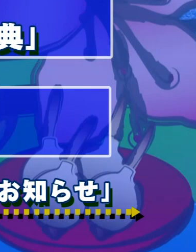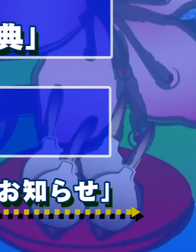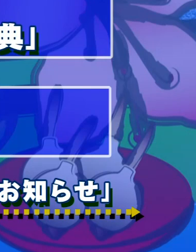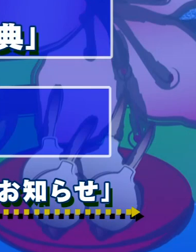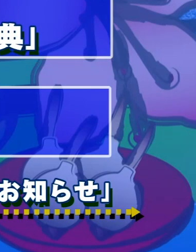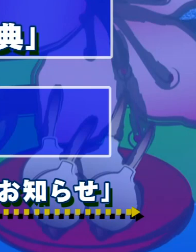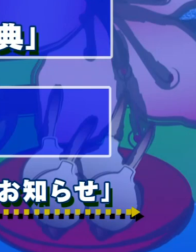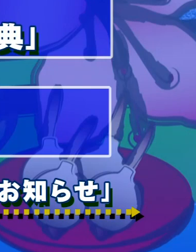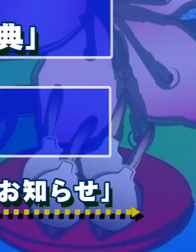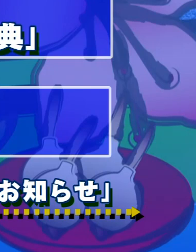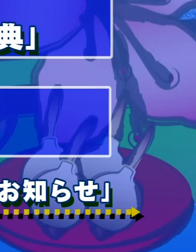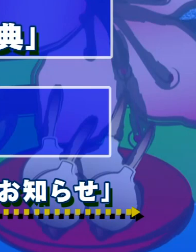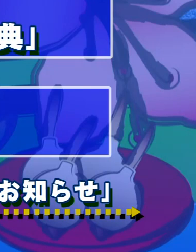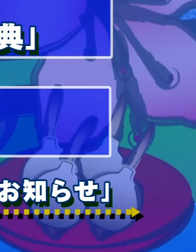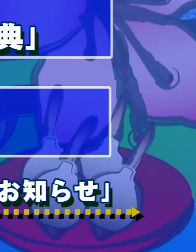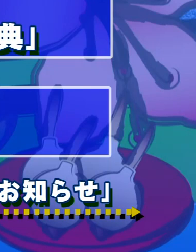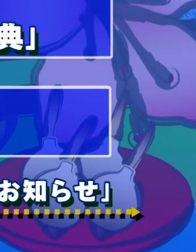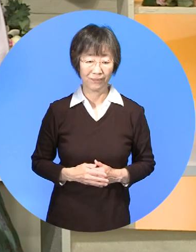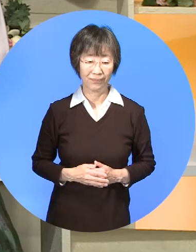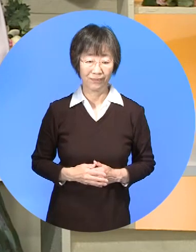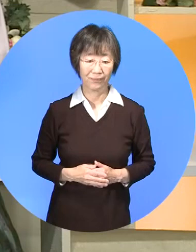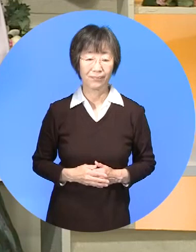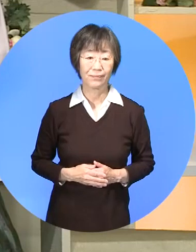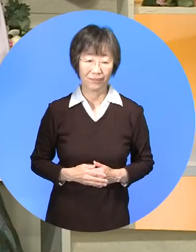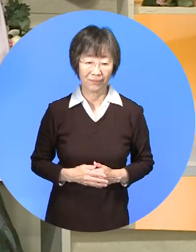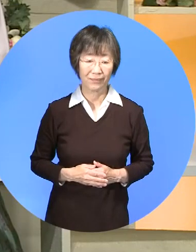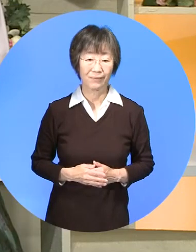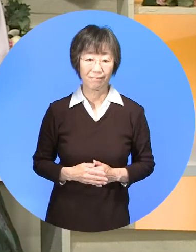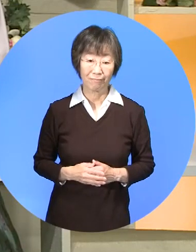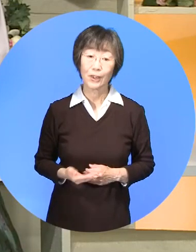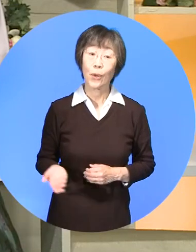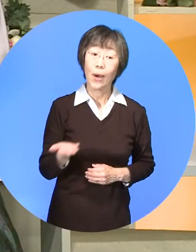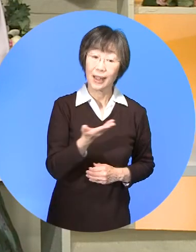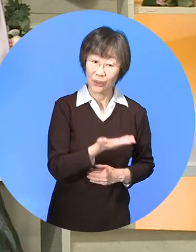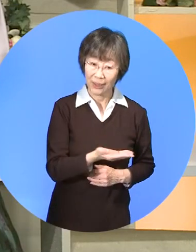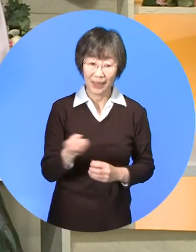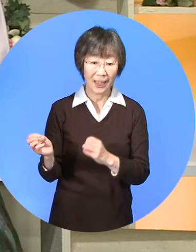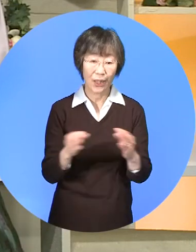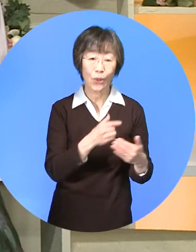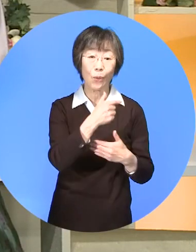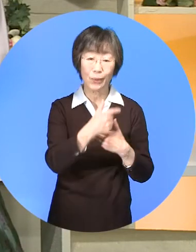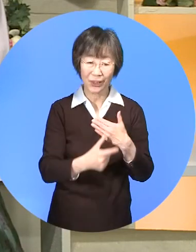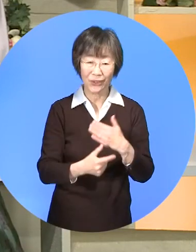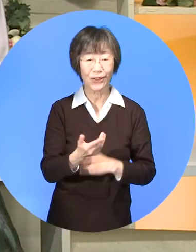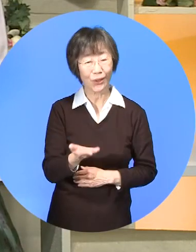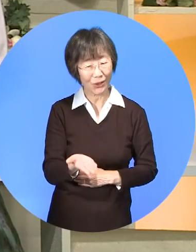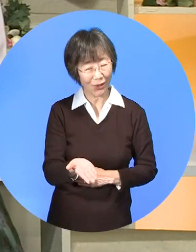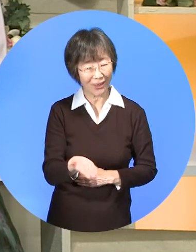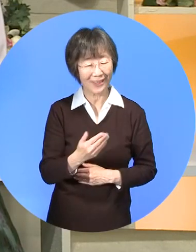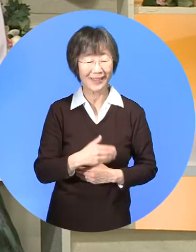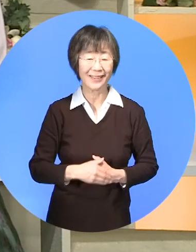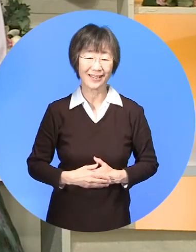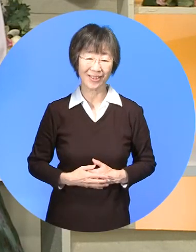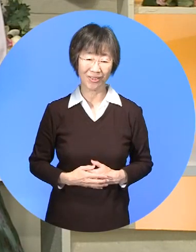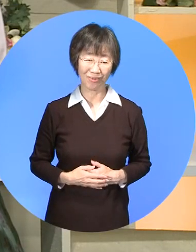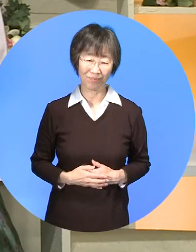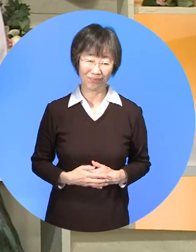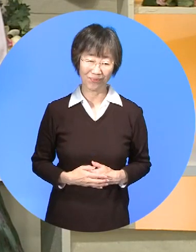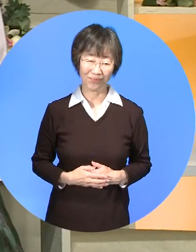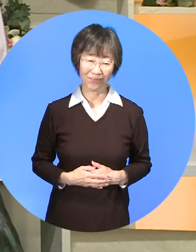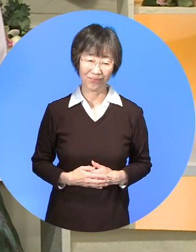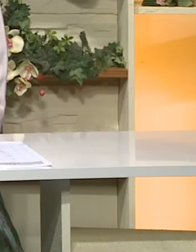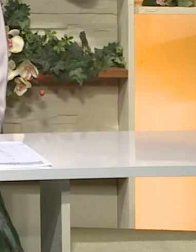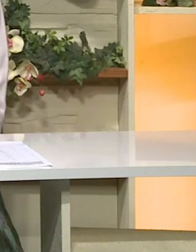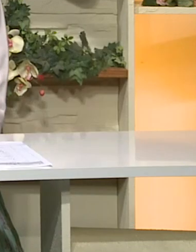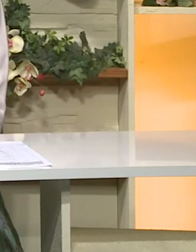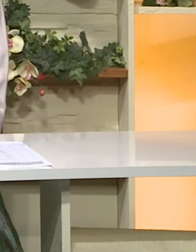までお付き合いください。では早速番組進めていきましょうか。 はい、まずは吹田市の出来事などをご紹